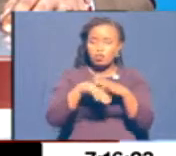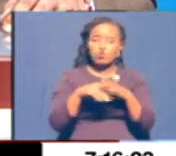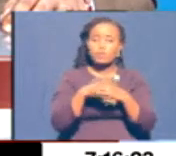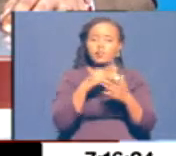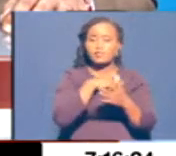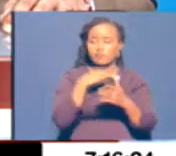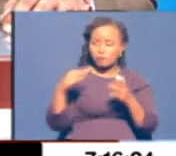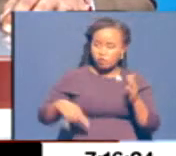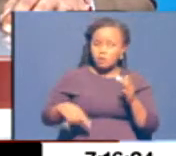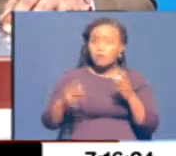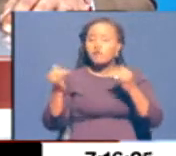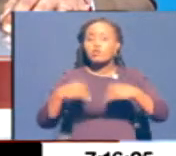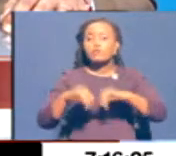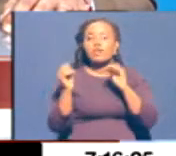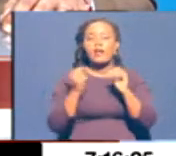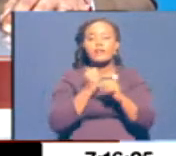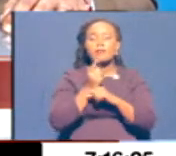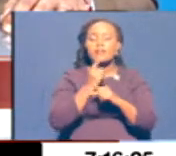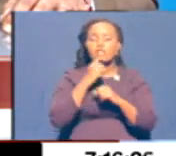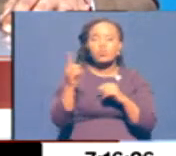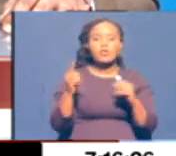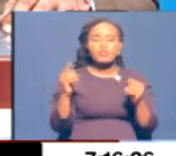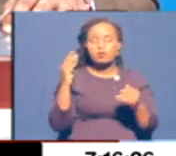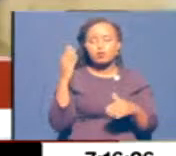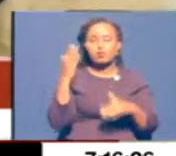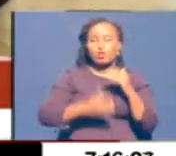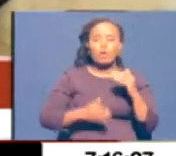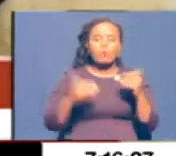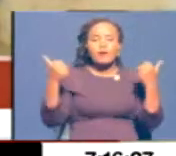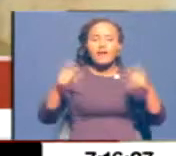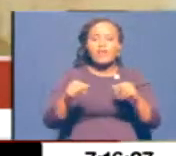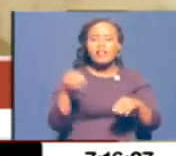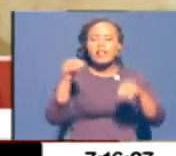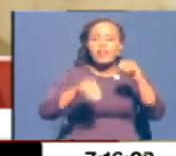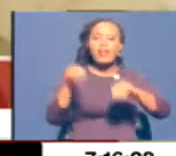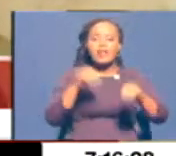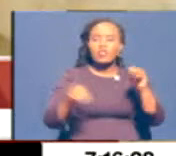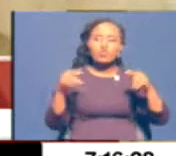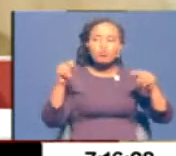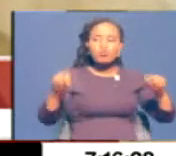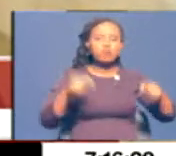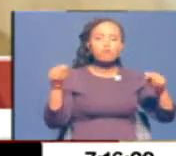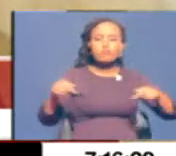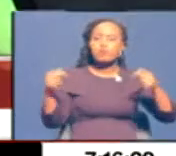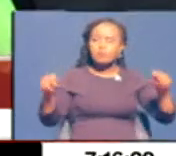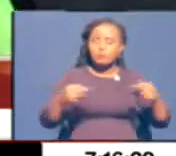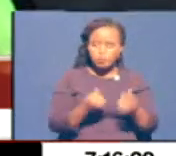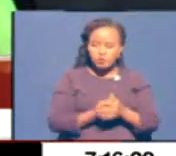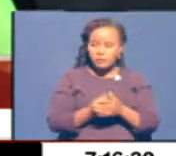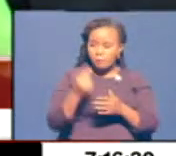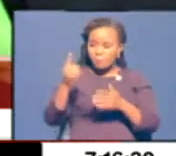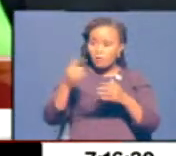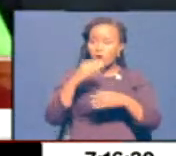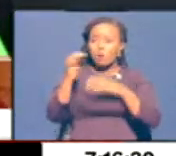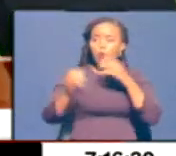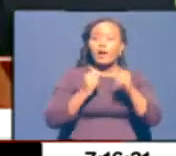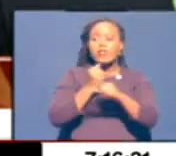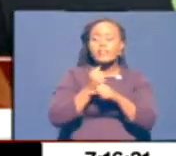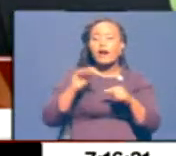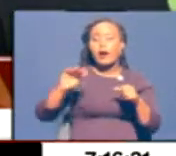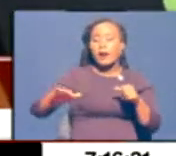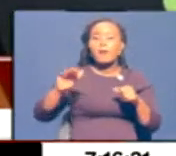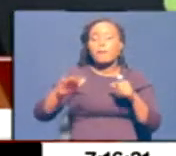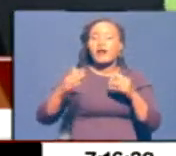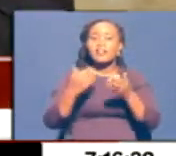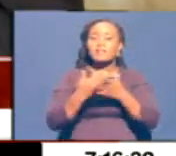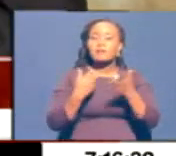za kuepusha ghasia za uchaguzi. Mwaka mmoja hadi uchaguzi mkuu, serikali hailegezi kamba katika juhudi